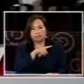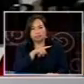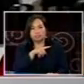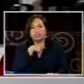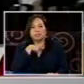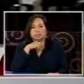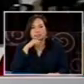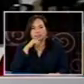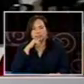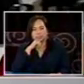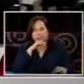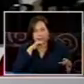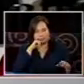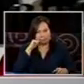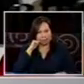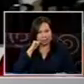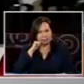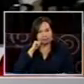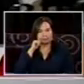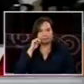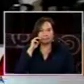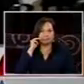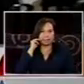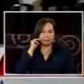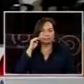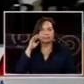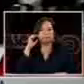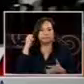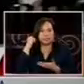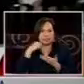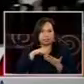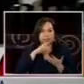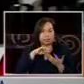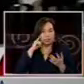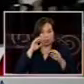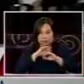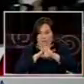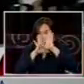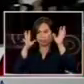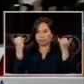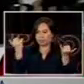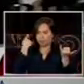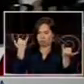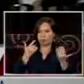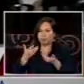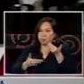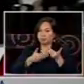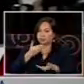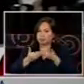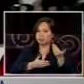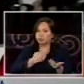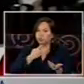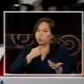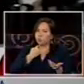Madam Secretary, malinaw naman sa inyo na itong kaganapan ngayon, itong prosesong ito, ang nag-uudyok